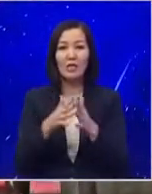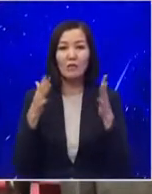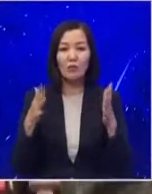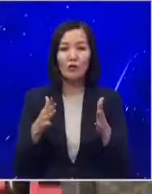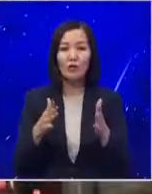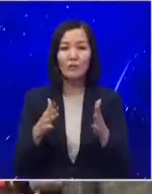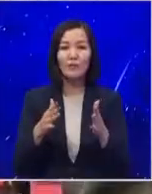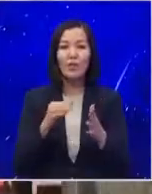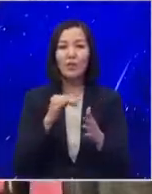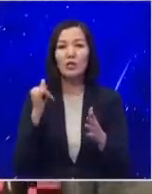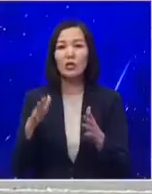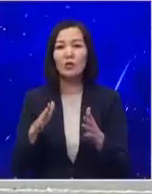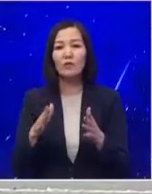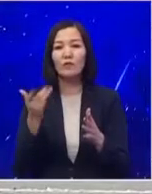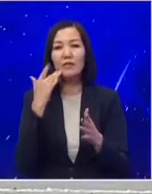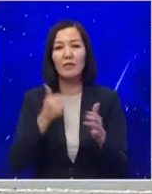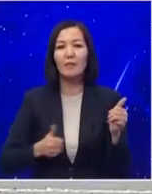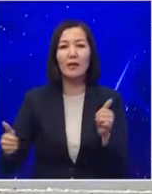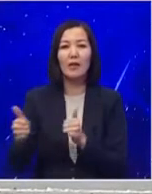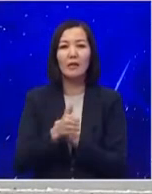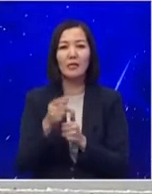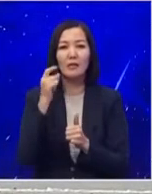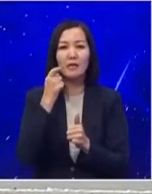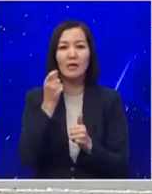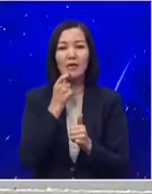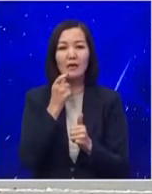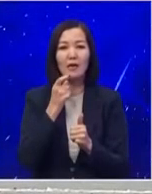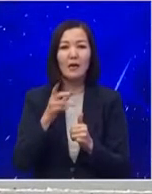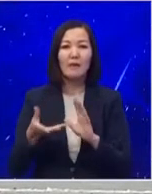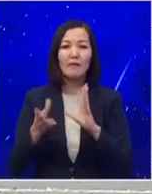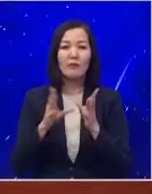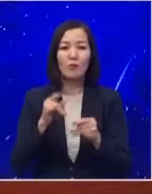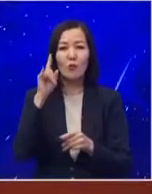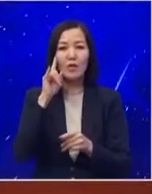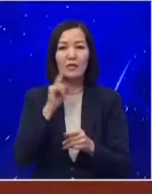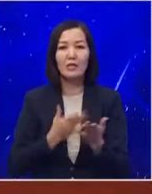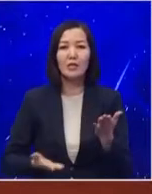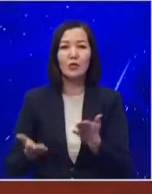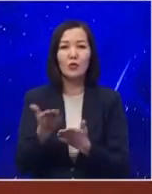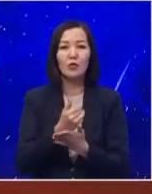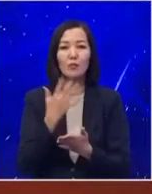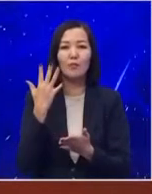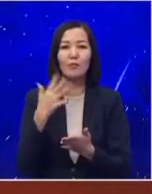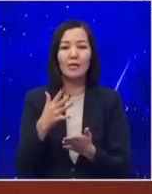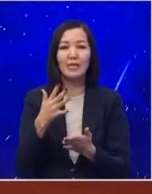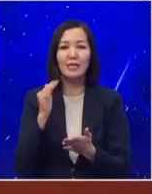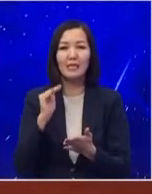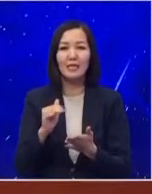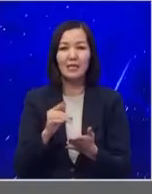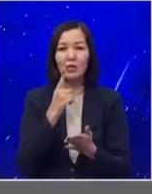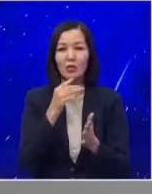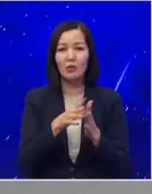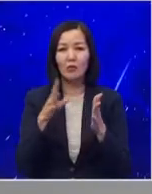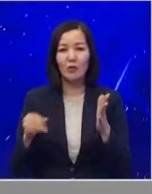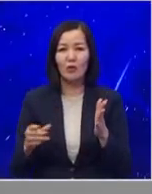образом red из уст и бесспорные лидеры по производству белого сахара в стране только в этом году собрано более 500 тысяч тонн свеклы